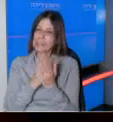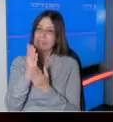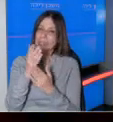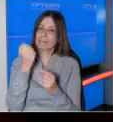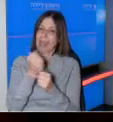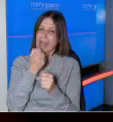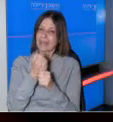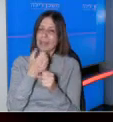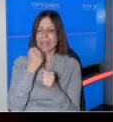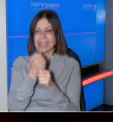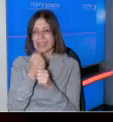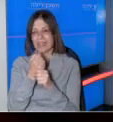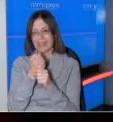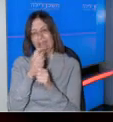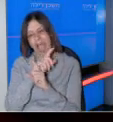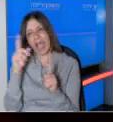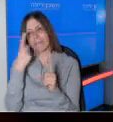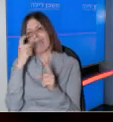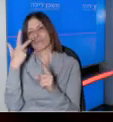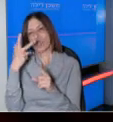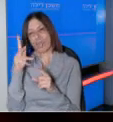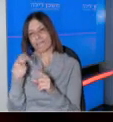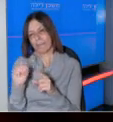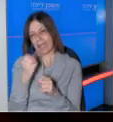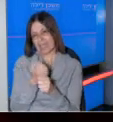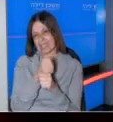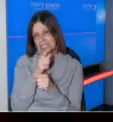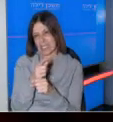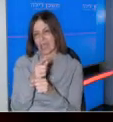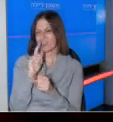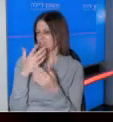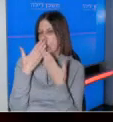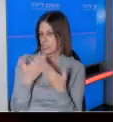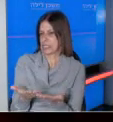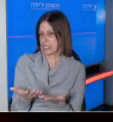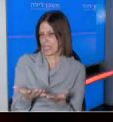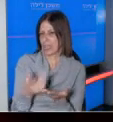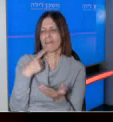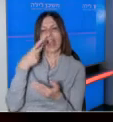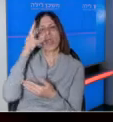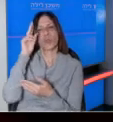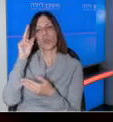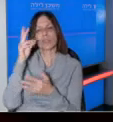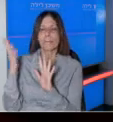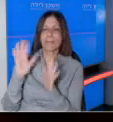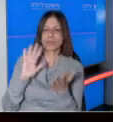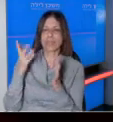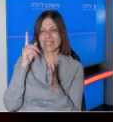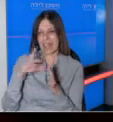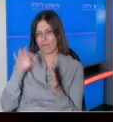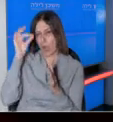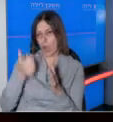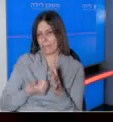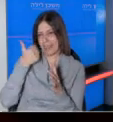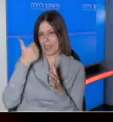אחרים. מ-103 FM עושים את זה. נכון, אבל זה חסר תועלת, כמו שאמרת, זה חסר תועלת. אבל בן אדם, הליכודניק הממוצע שאמור לבחור את המנהיג שהוא אומר